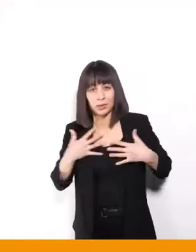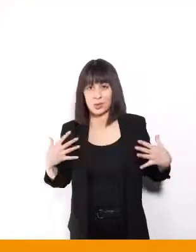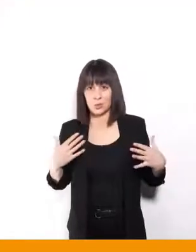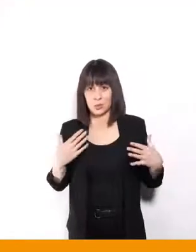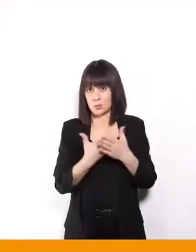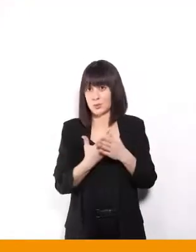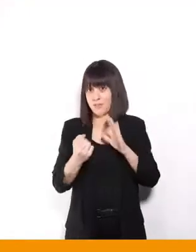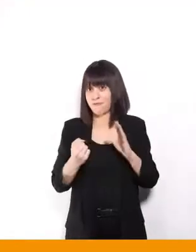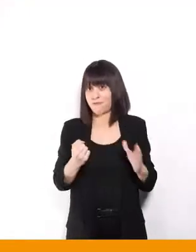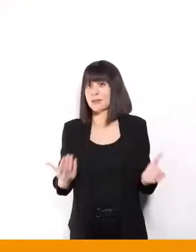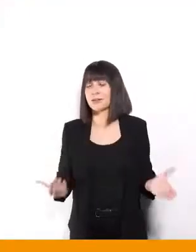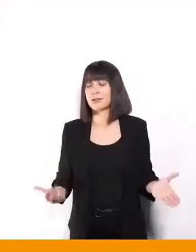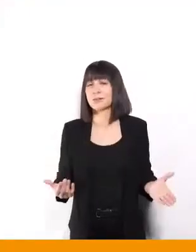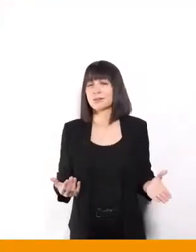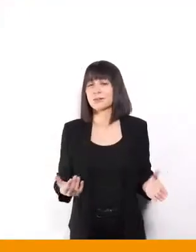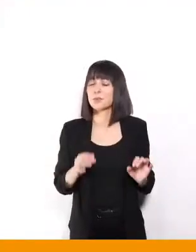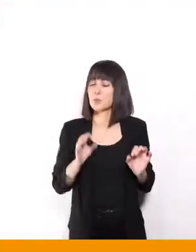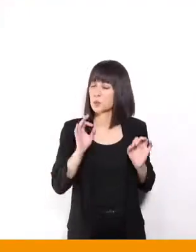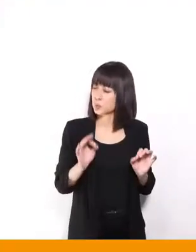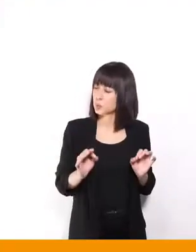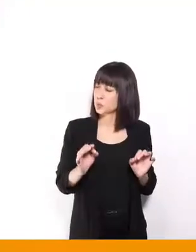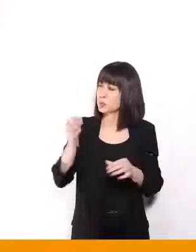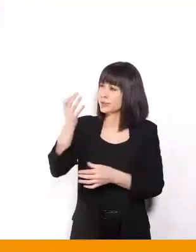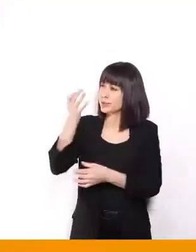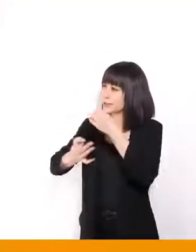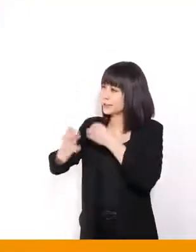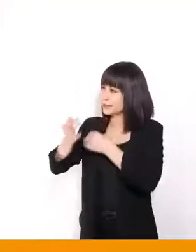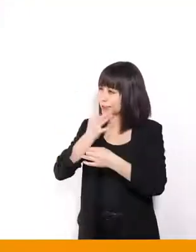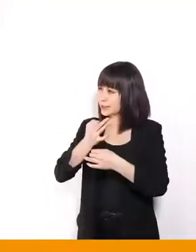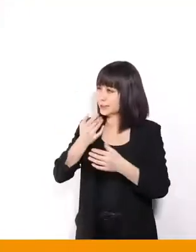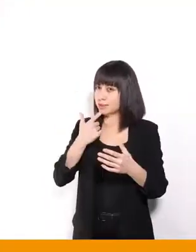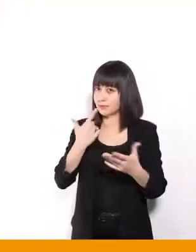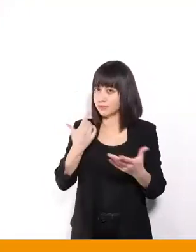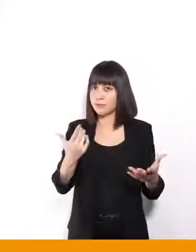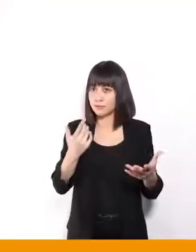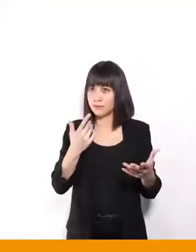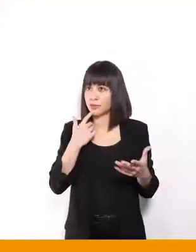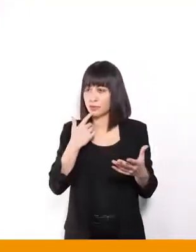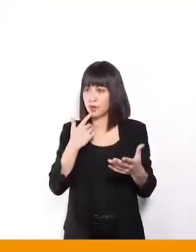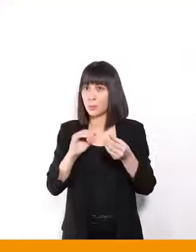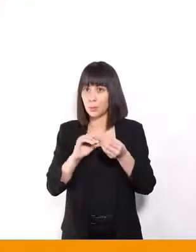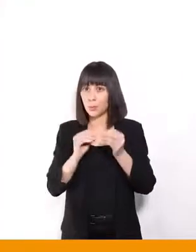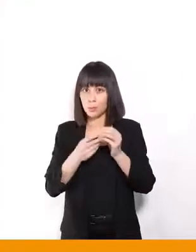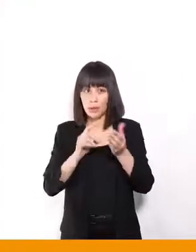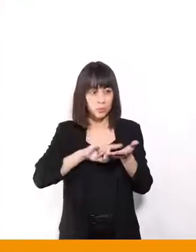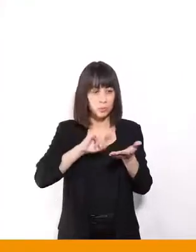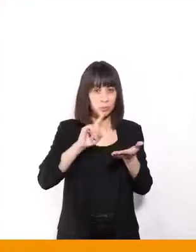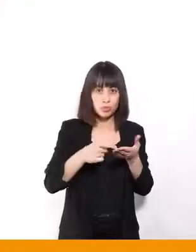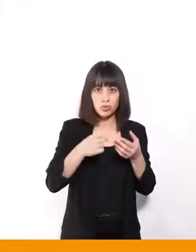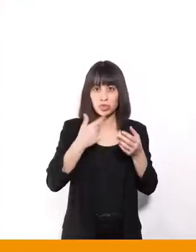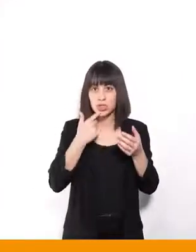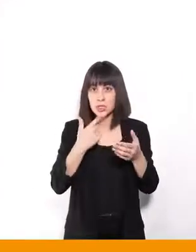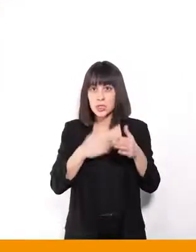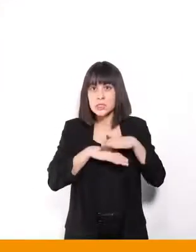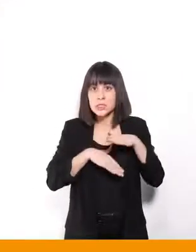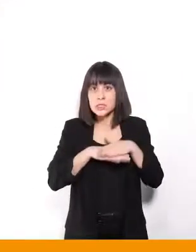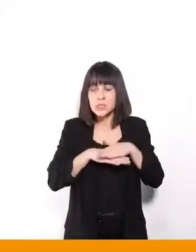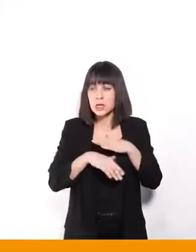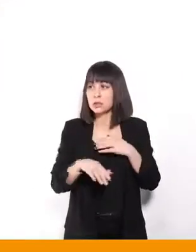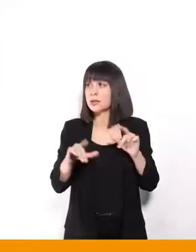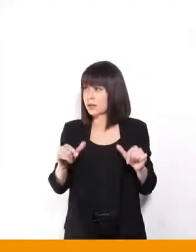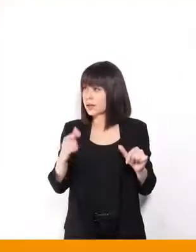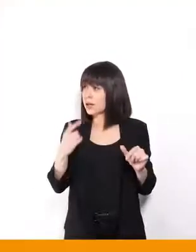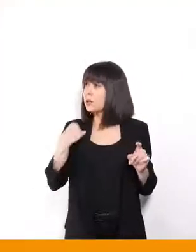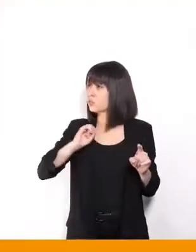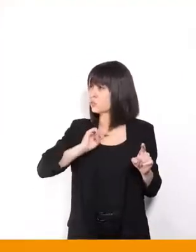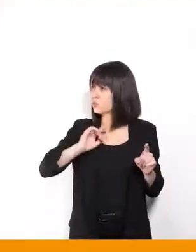Alors, vous parlez de contraintes budgétaires, ça m'amène justement à une remarque sur votre programme, parce qu'on a remarqué que vous aviez évidemment un volet sur la